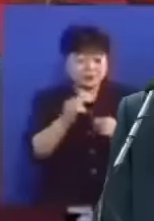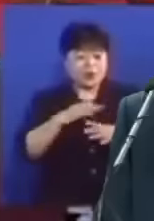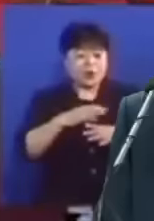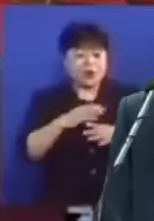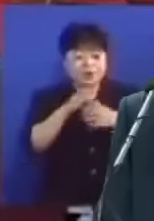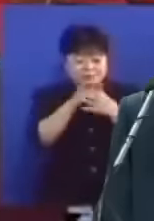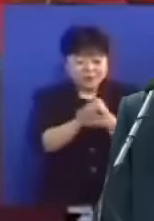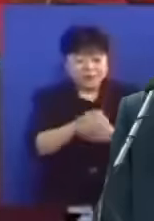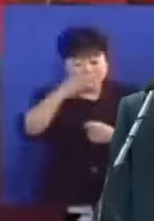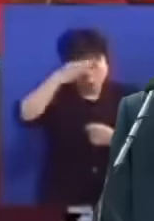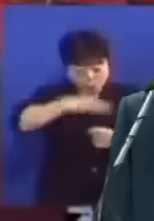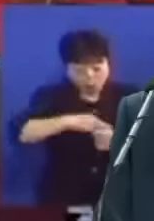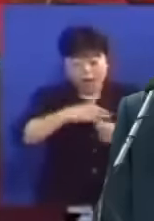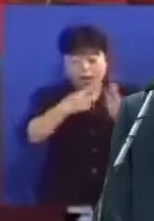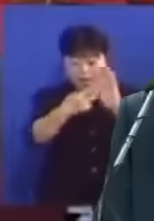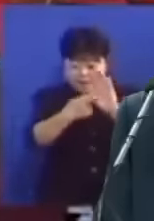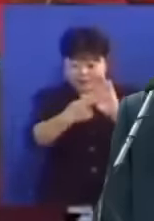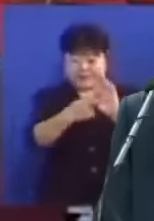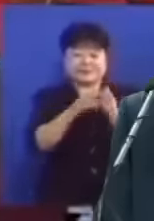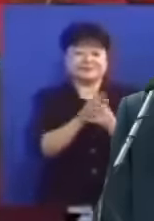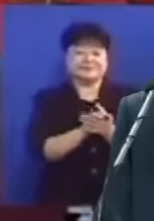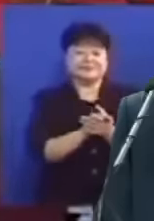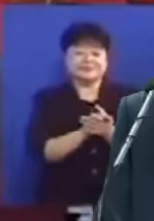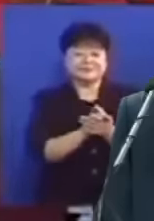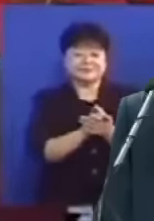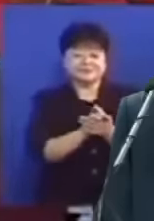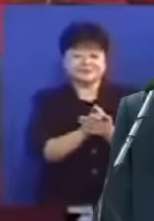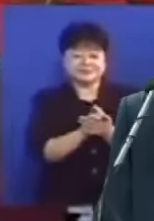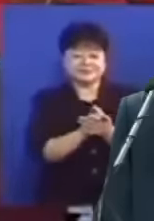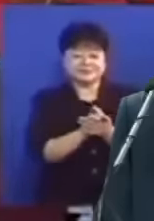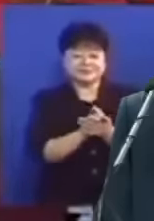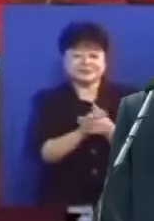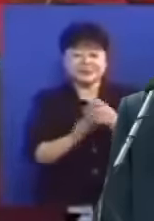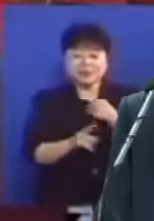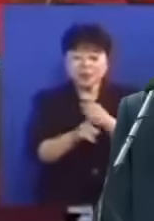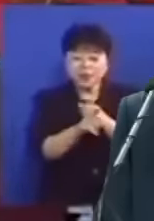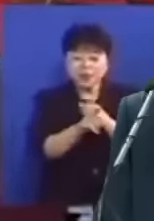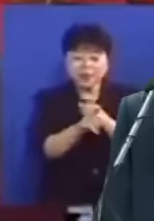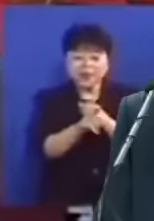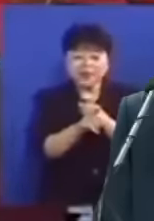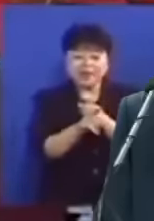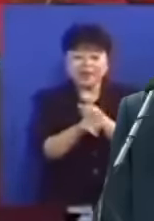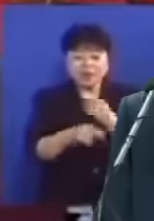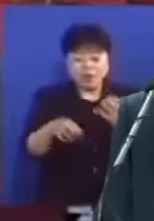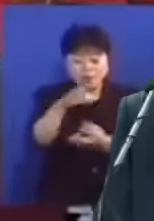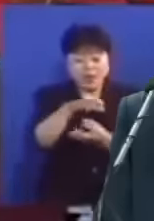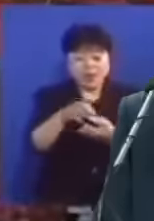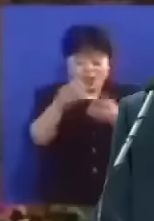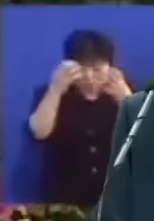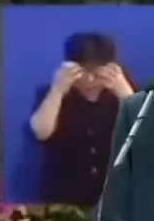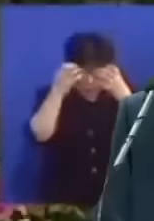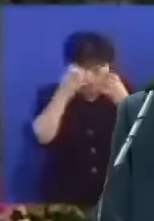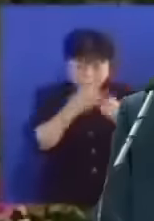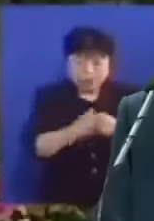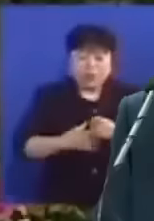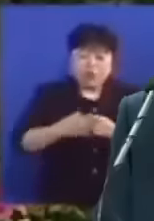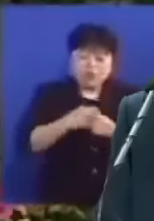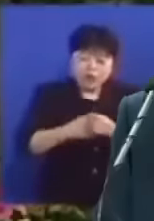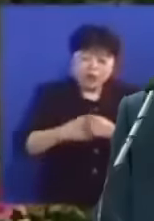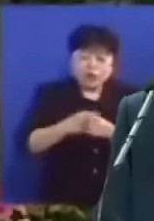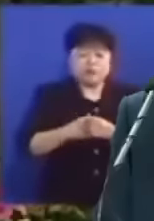놀라운 기도의 효과를 얻을 수가 있는 것입니다. 왜냐하면 환난과 고통과